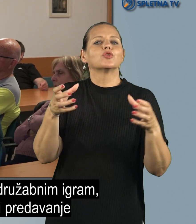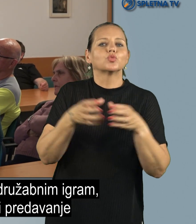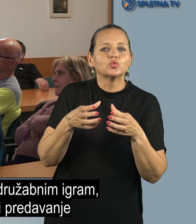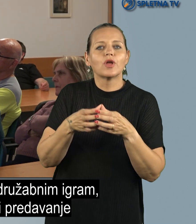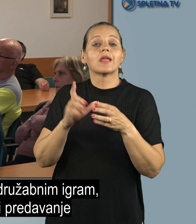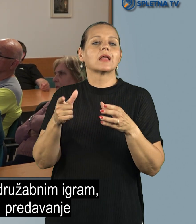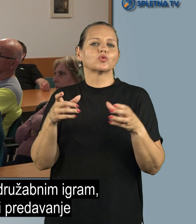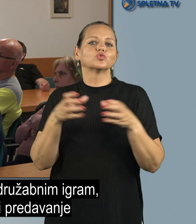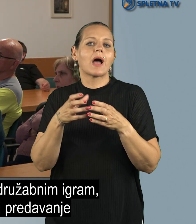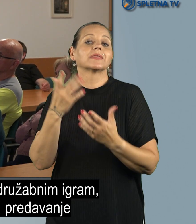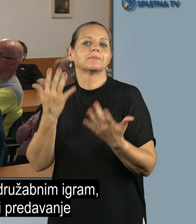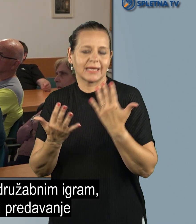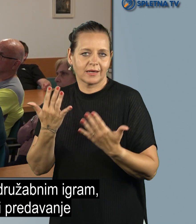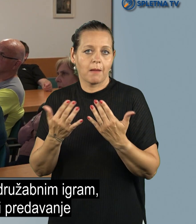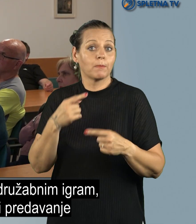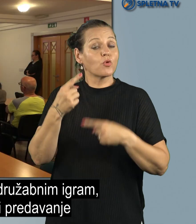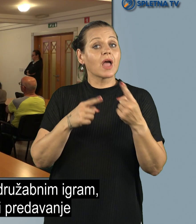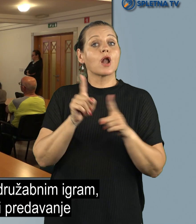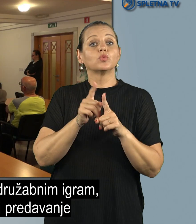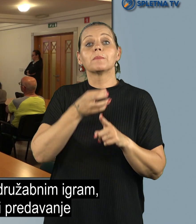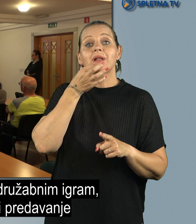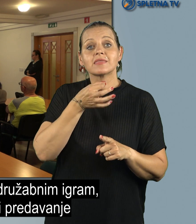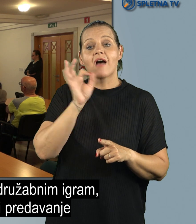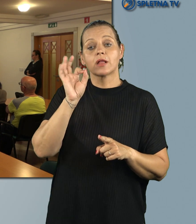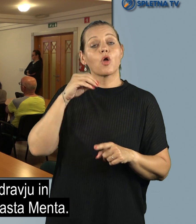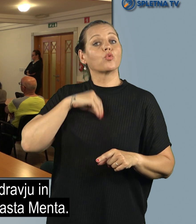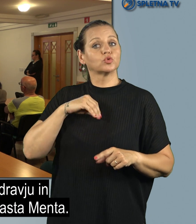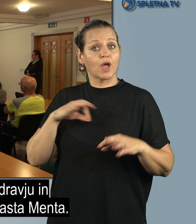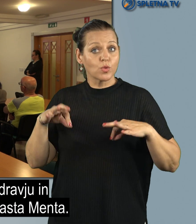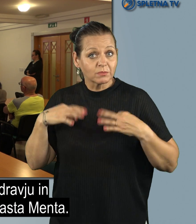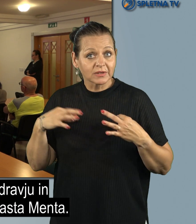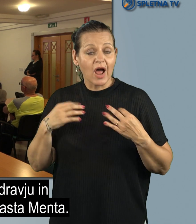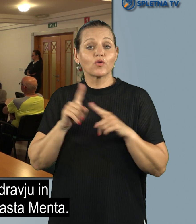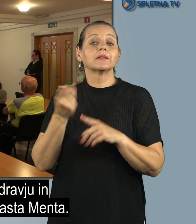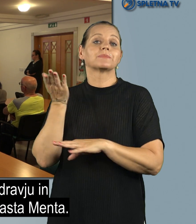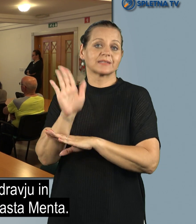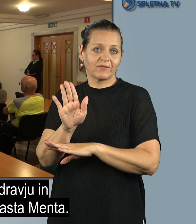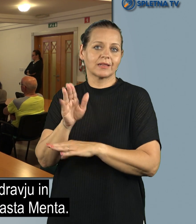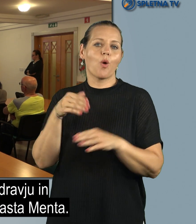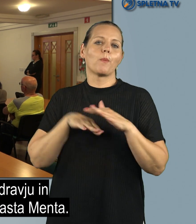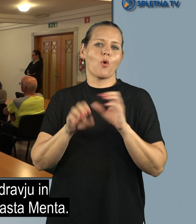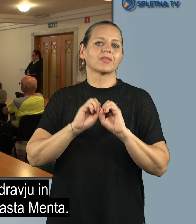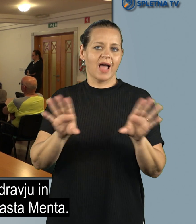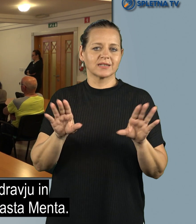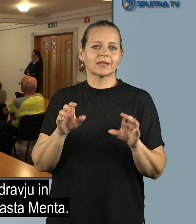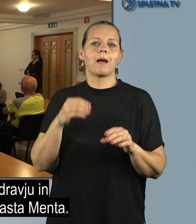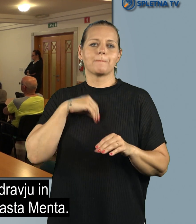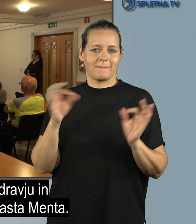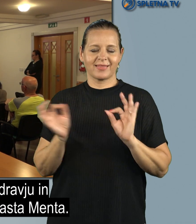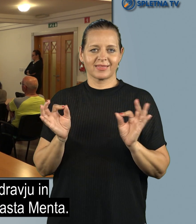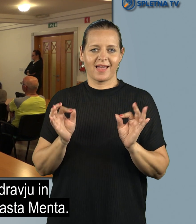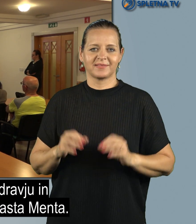namenjen druženju in družabnim igram, potekalo pa je tudi predavanje o duševnem zdravju in predstavitev